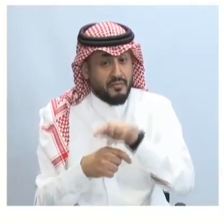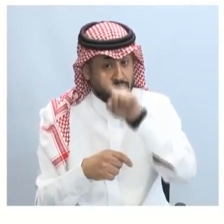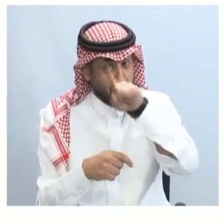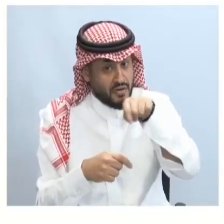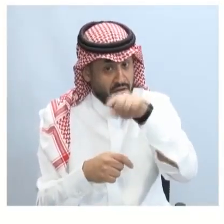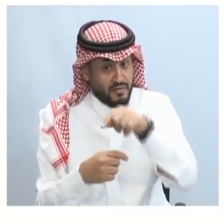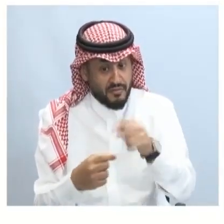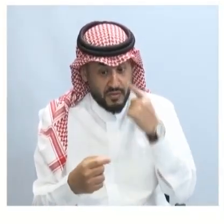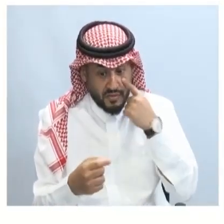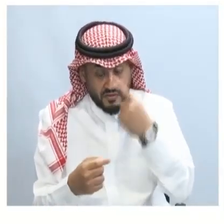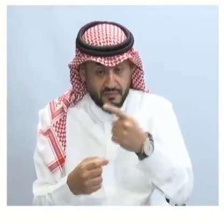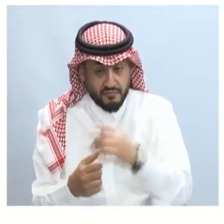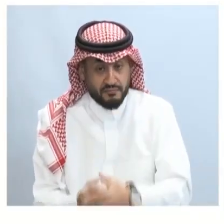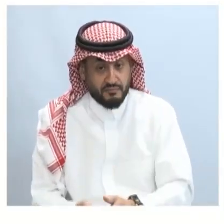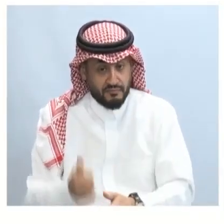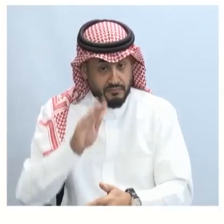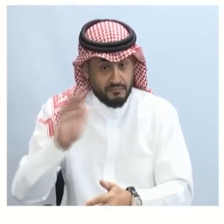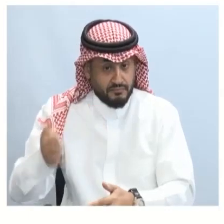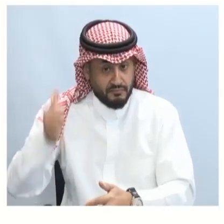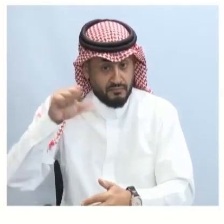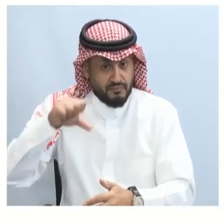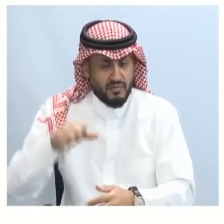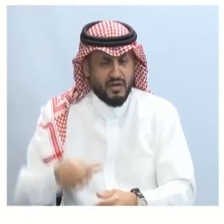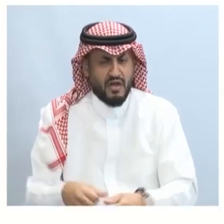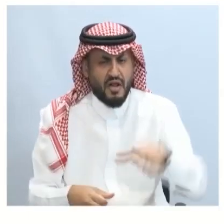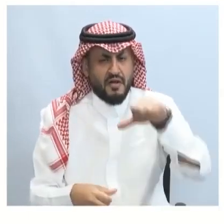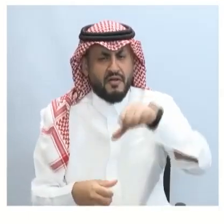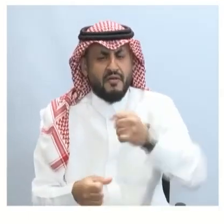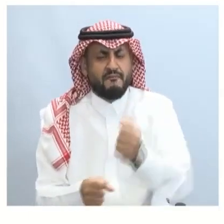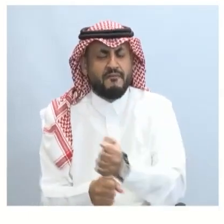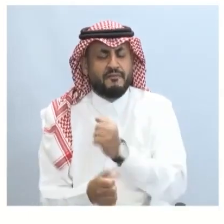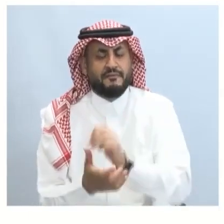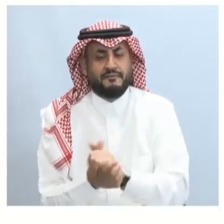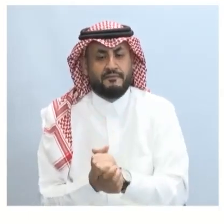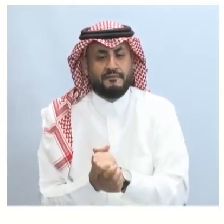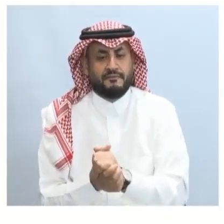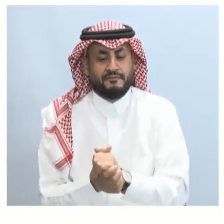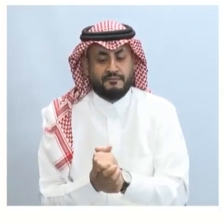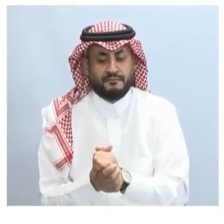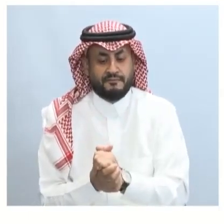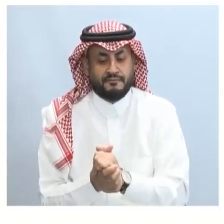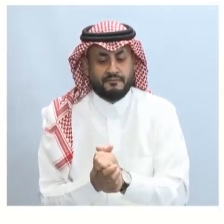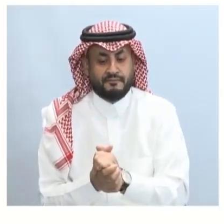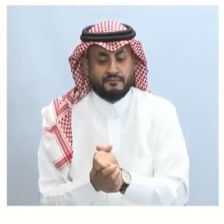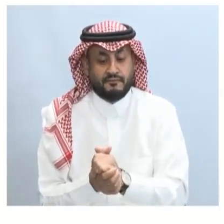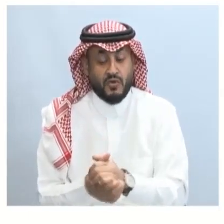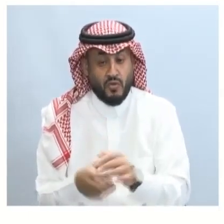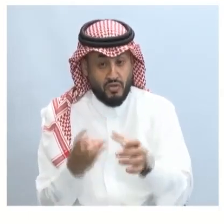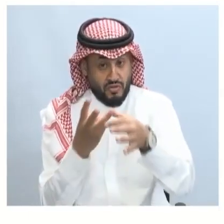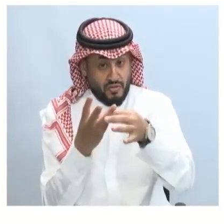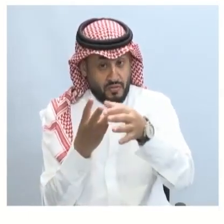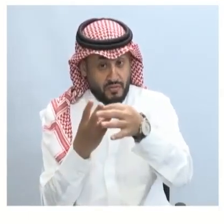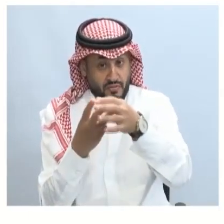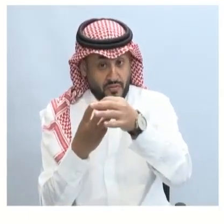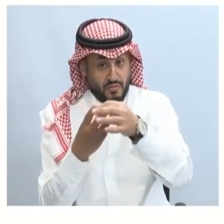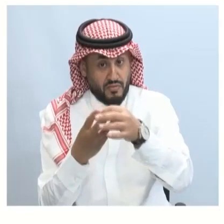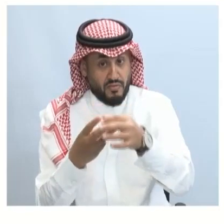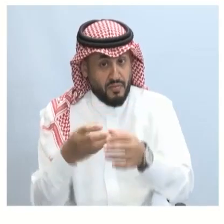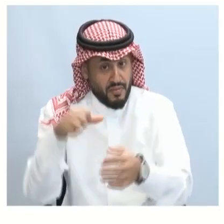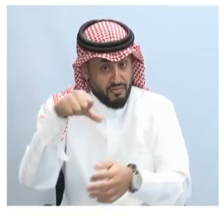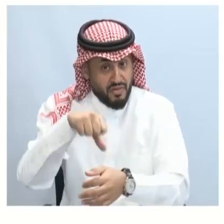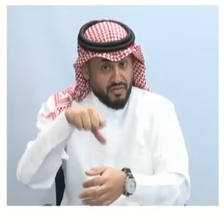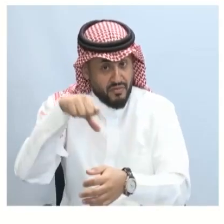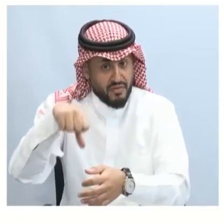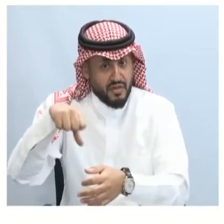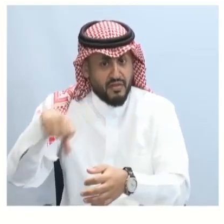لاحظوا العباره اساء لم يكتفي بهذا العباره قال وتعدى ثم بعد ذلك قال وظلم انظروا لهذا